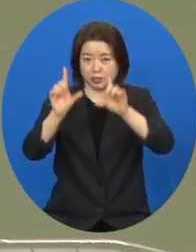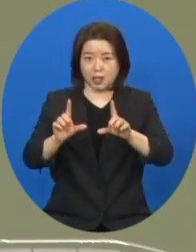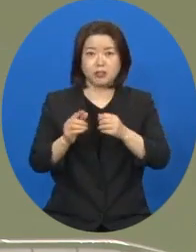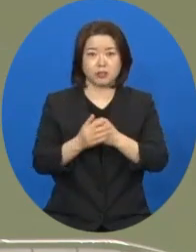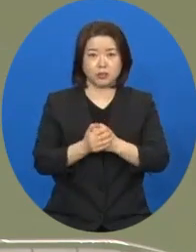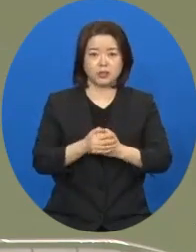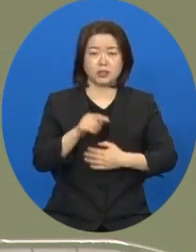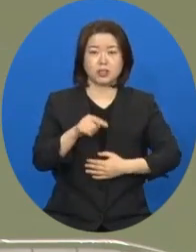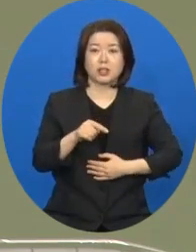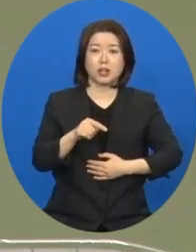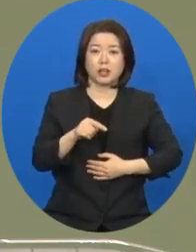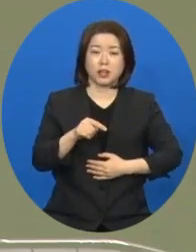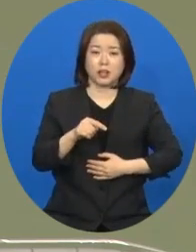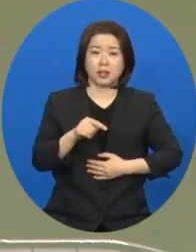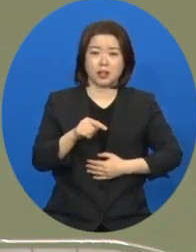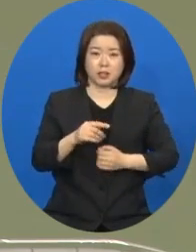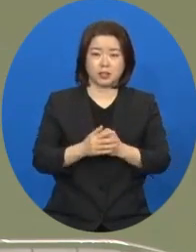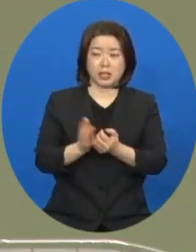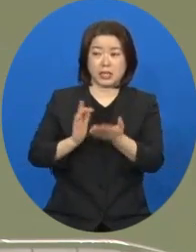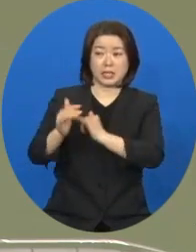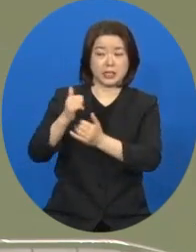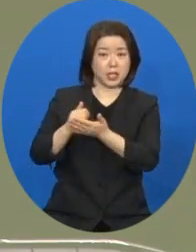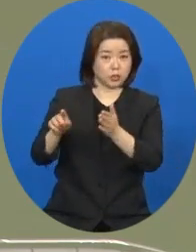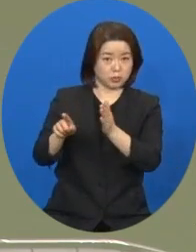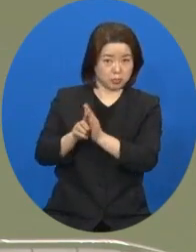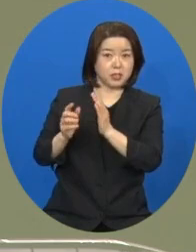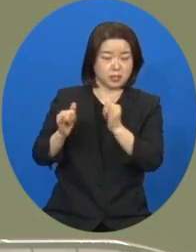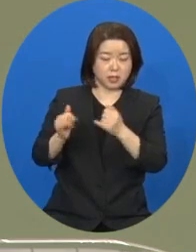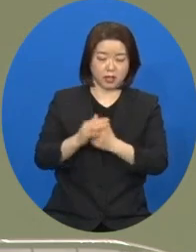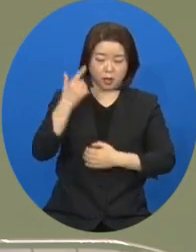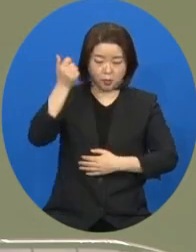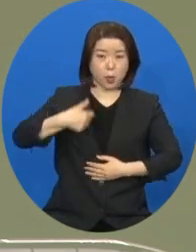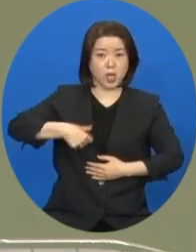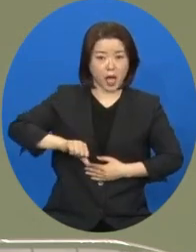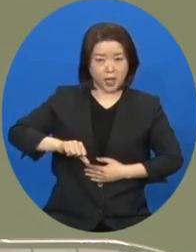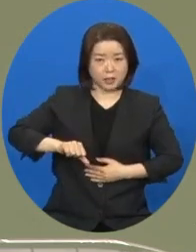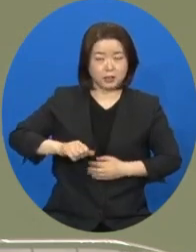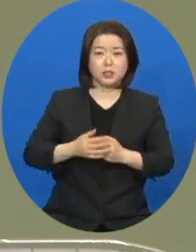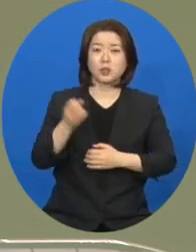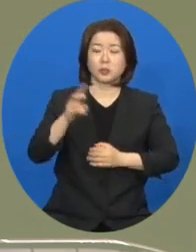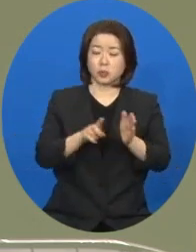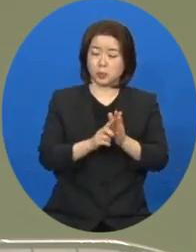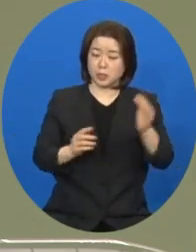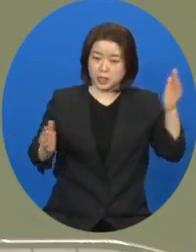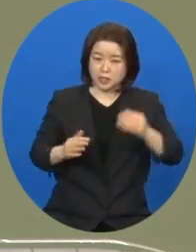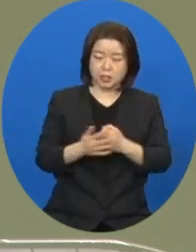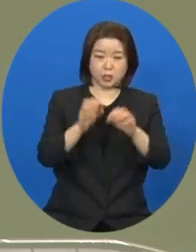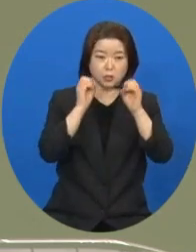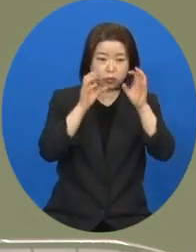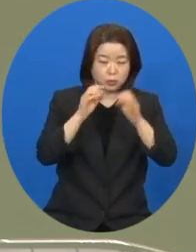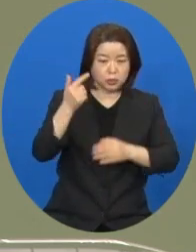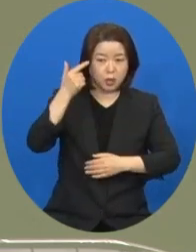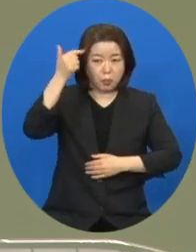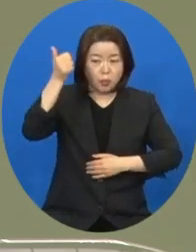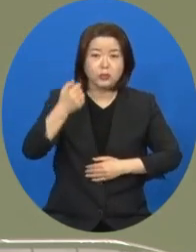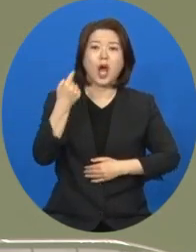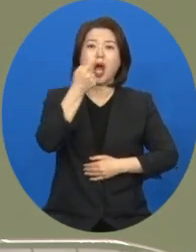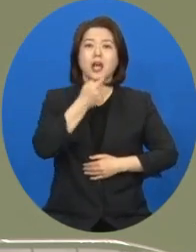그게 예수 믿는 사람, 목사의 아들, 그리고 신학생이고 전도사고 목사인 줄